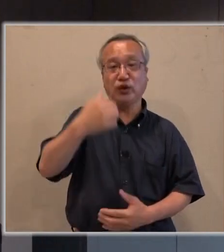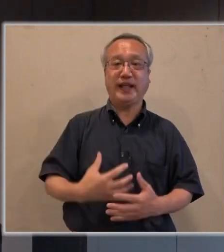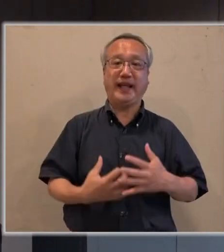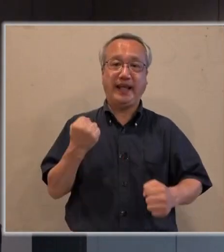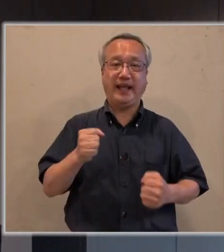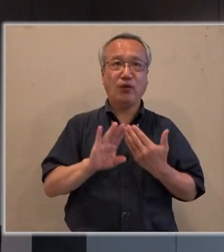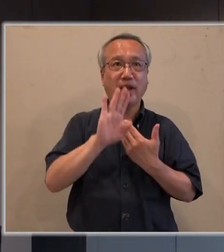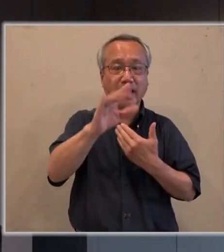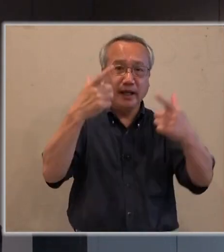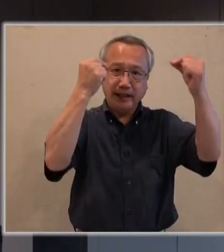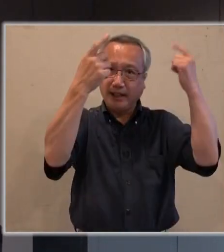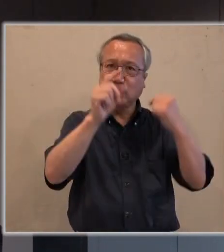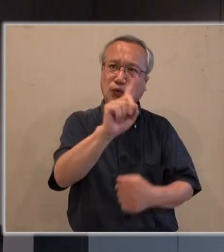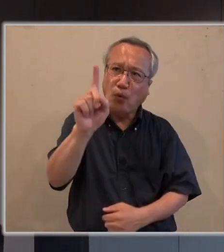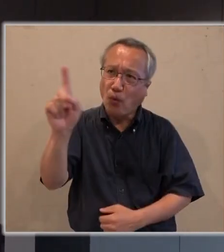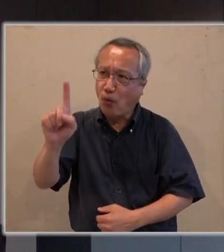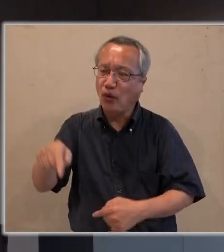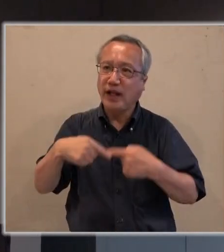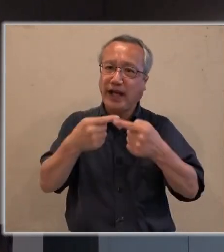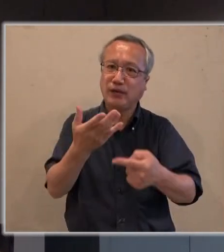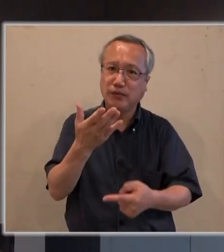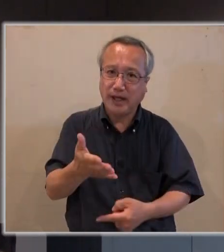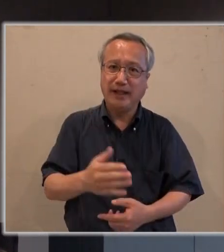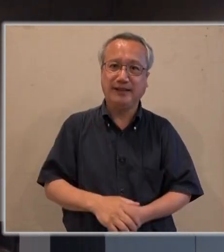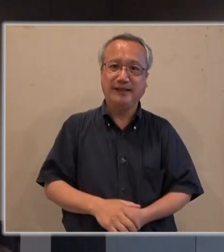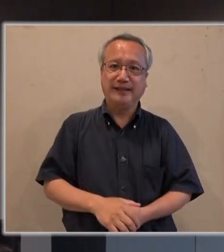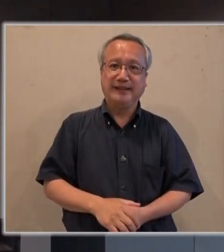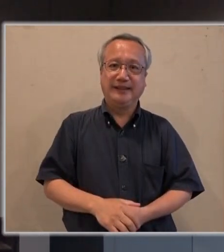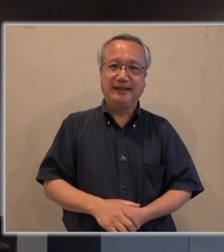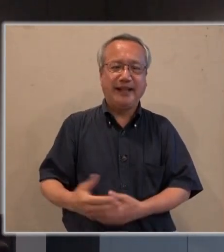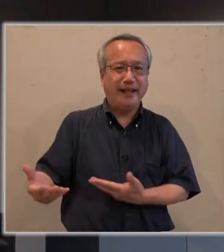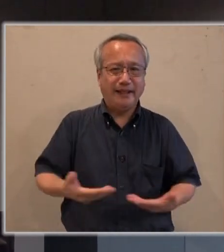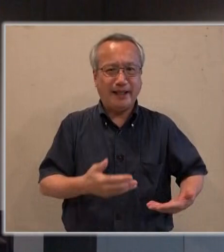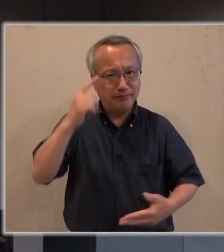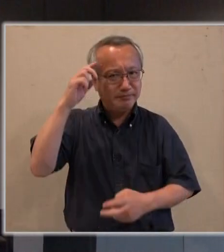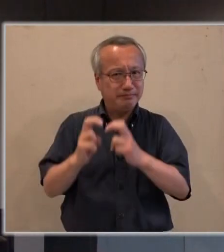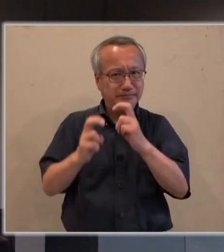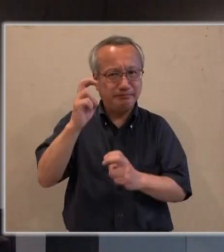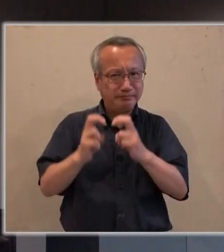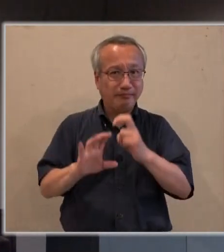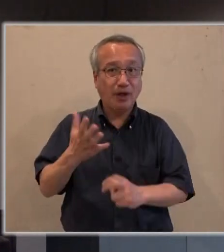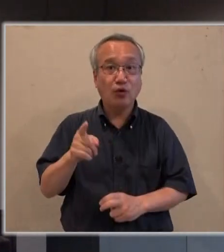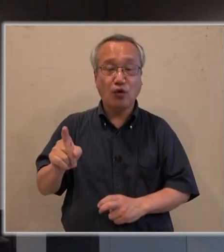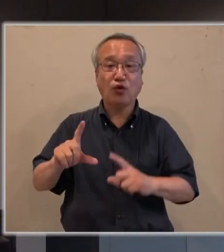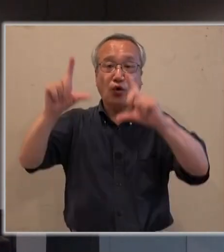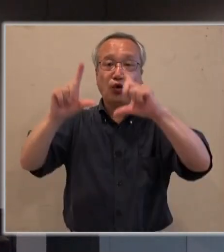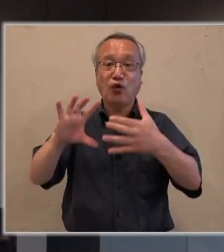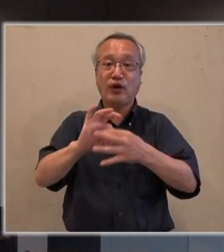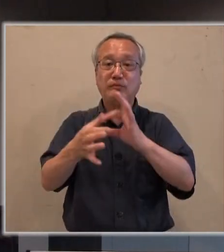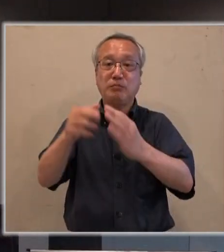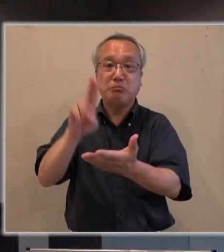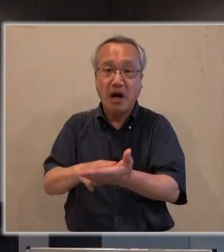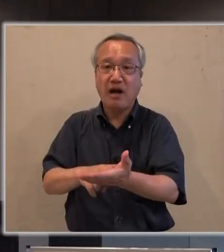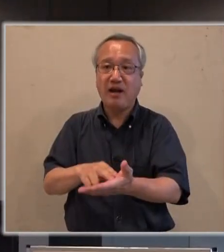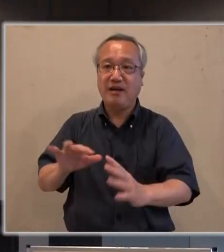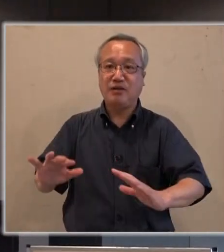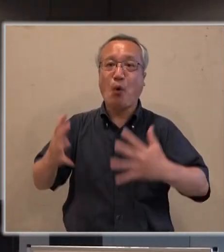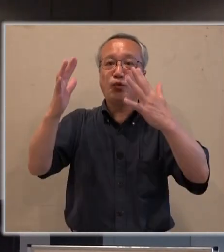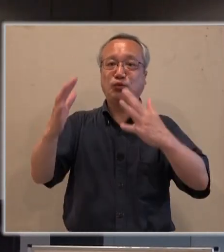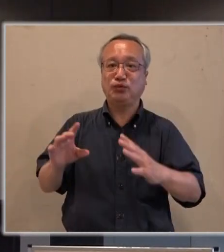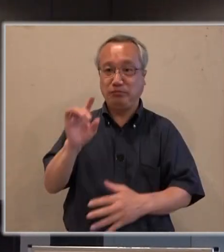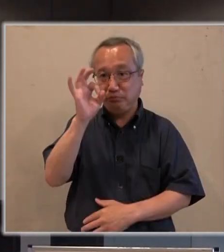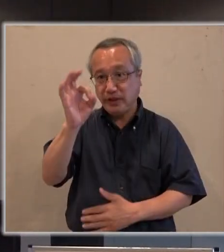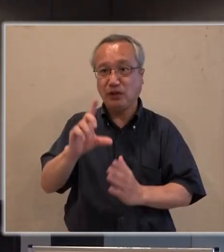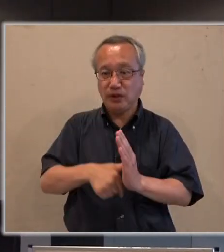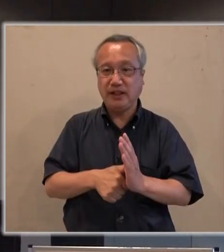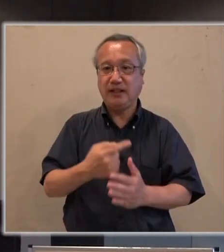の大学に進学しようと悩んでいる段階ではあったんですが、そこでこの決定のこの興奮を見た時に、ぜひ私